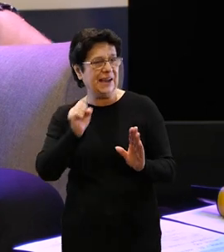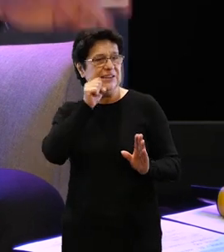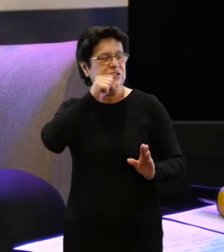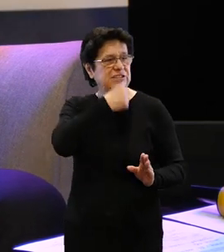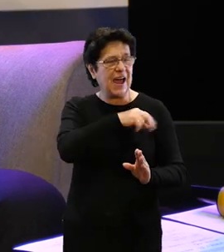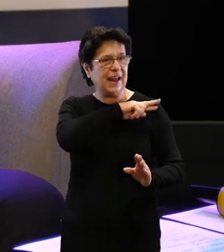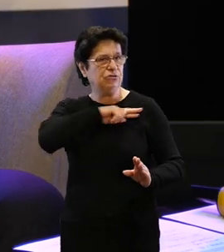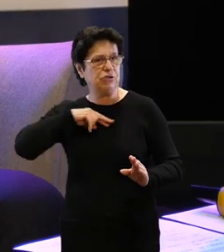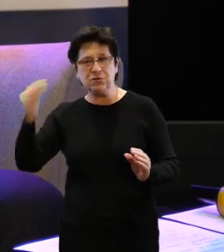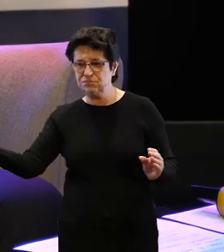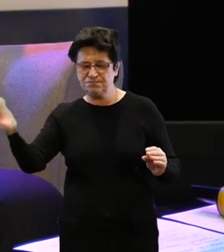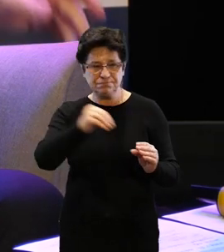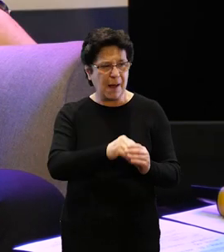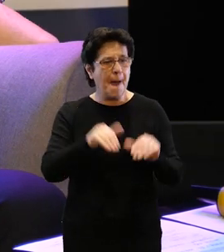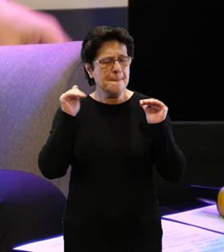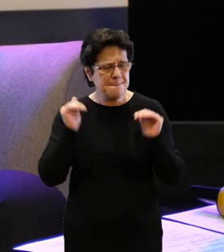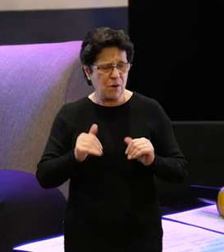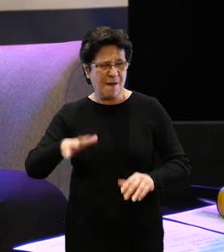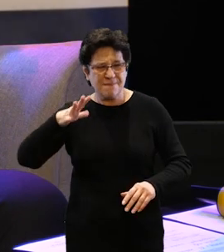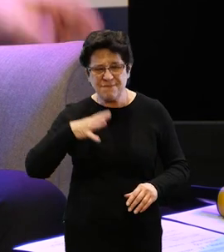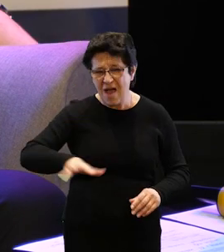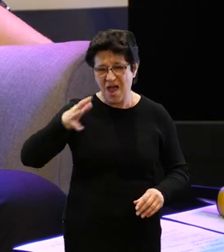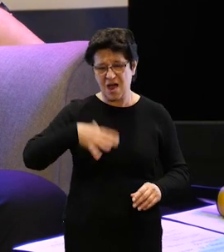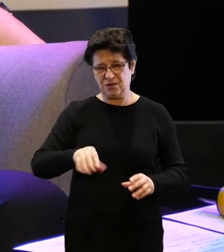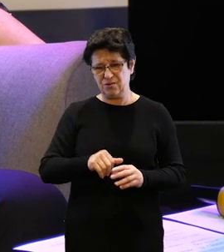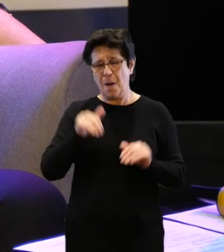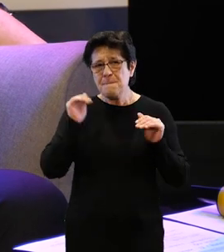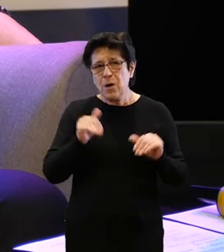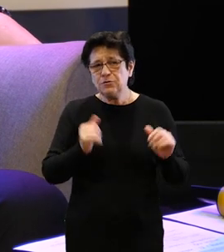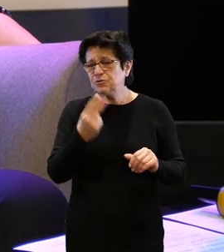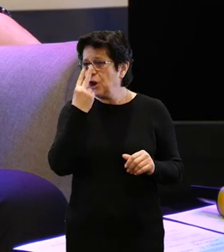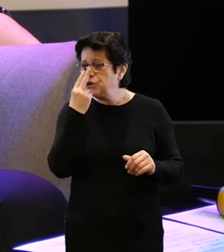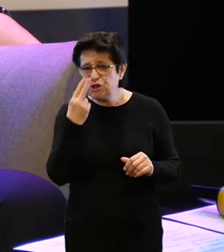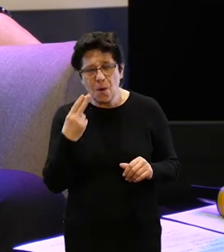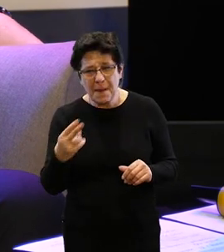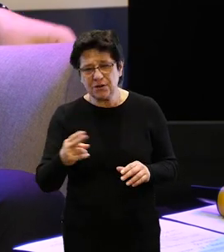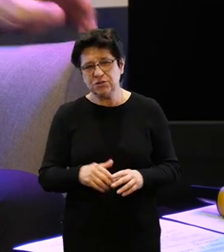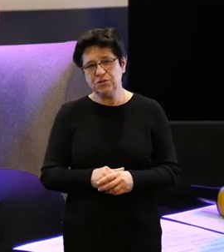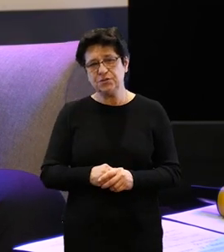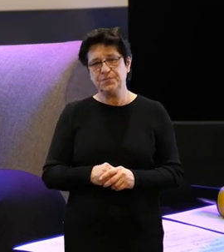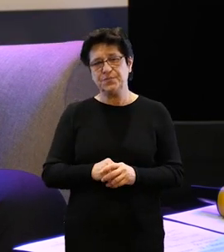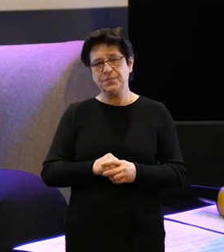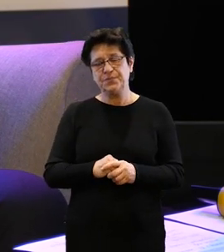tamtej okolicy warto będąc zobaczyć tą izbę